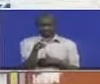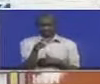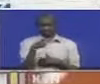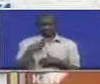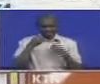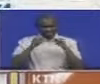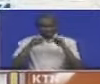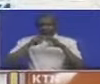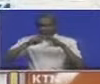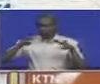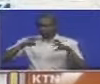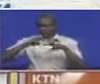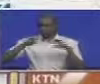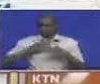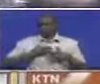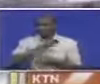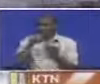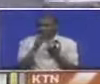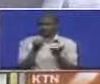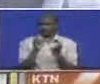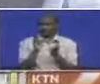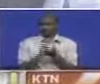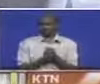Tutajaribu kufuatilia mwili sote.